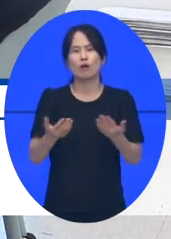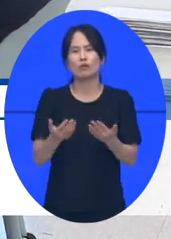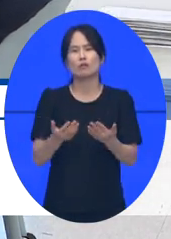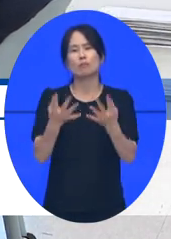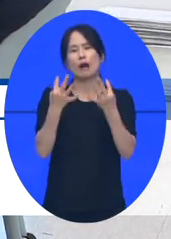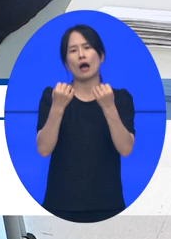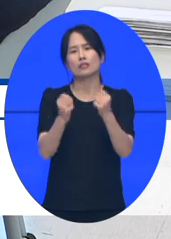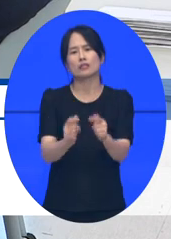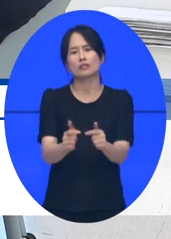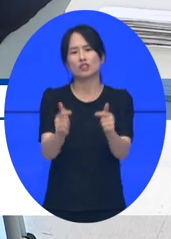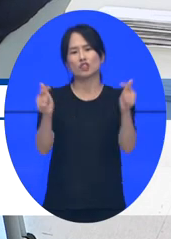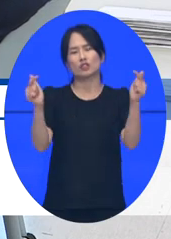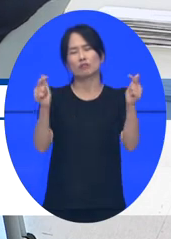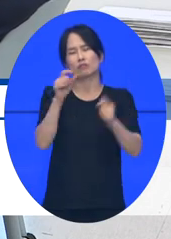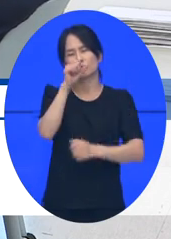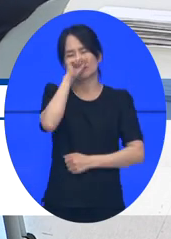많이